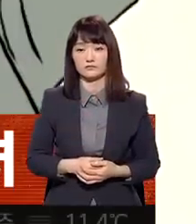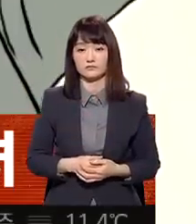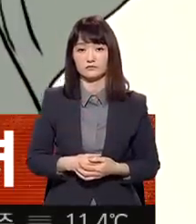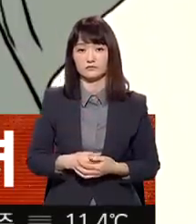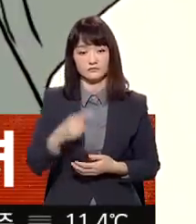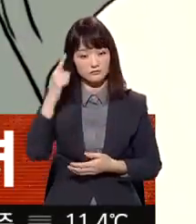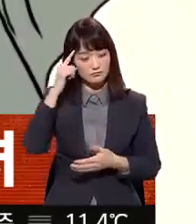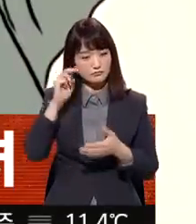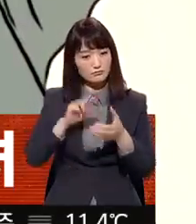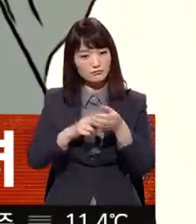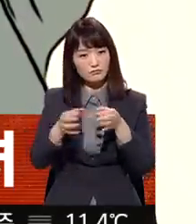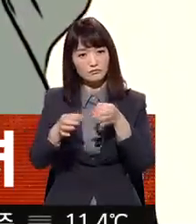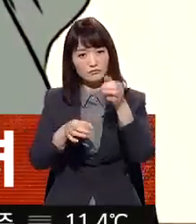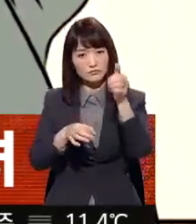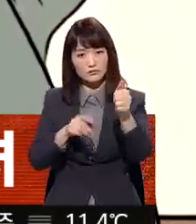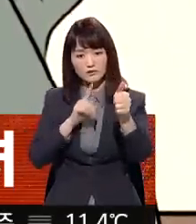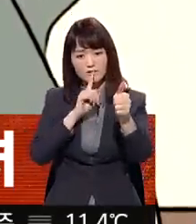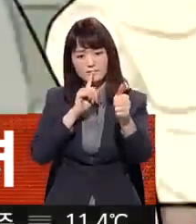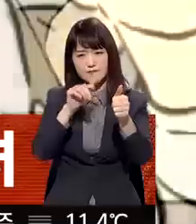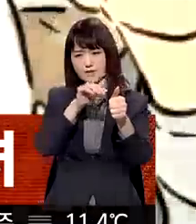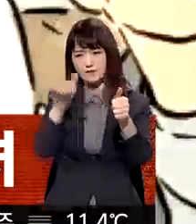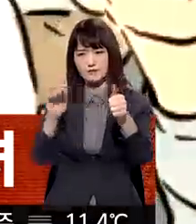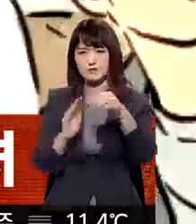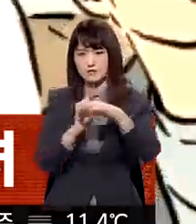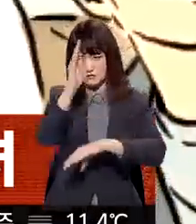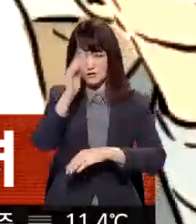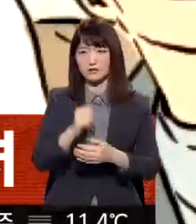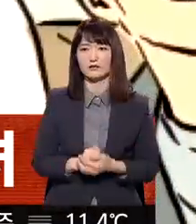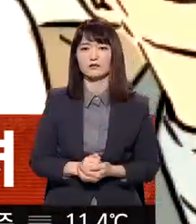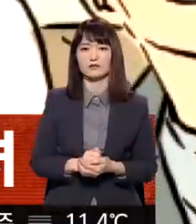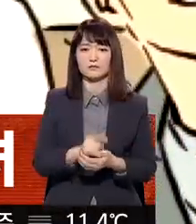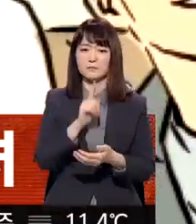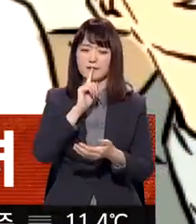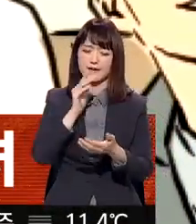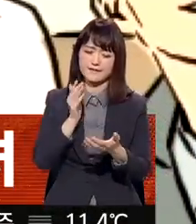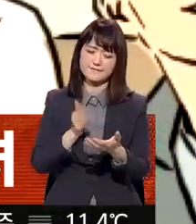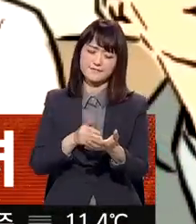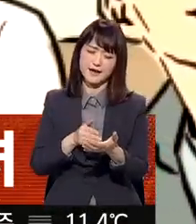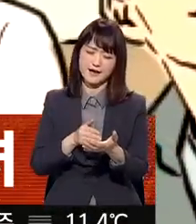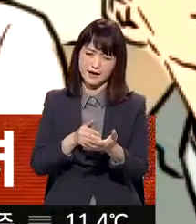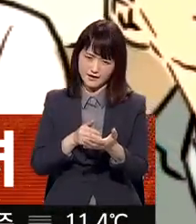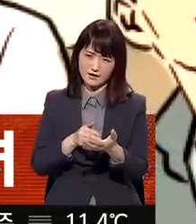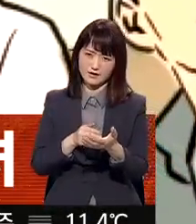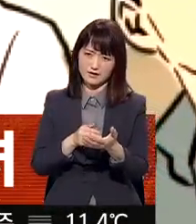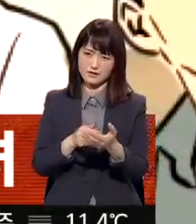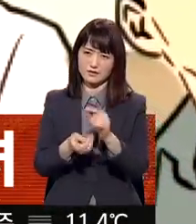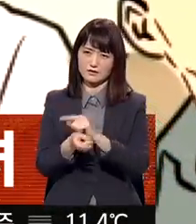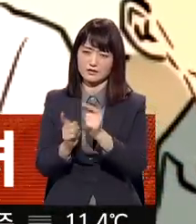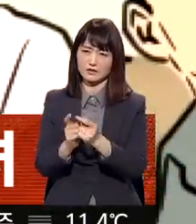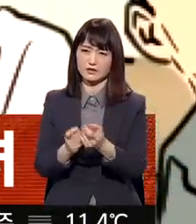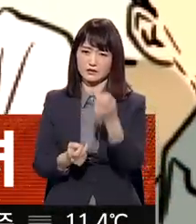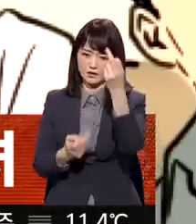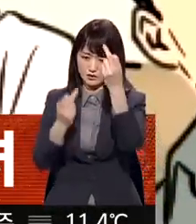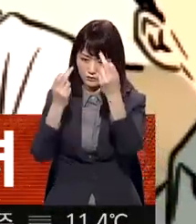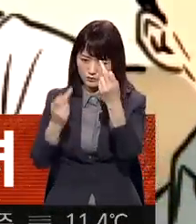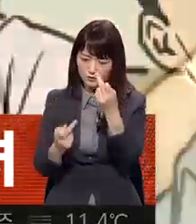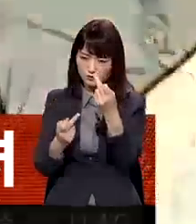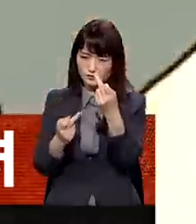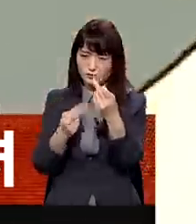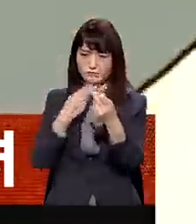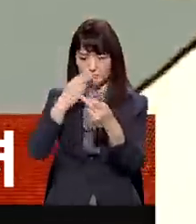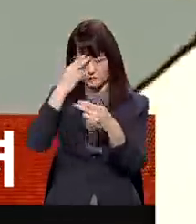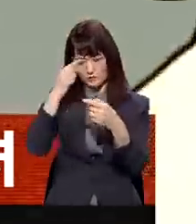넘기 시작했다. 그렇죠. 말을 좀 잘하다 보니까 호영호제 하면서 아주 친하게 술도 마시면서 지냈던 걸로